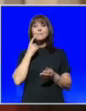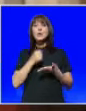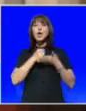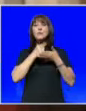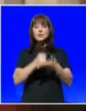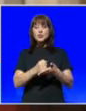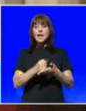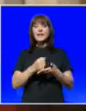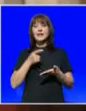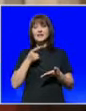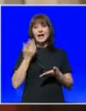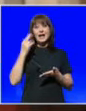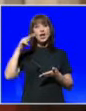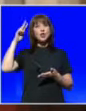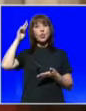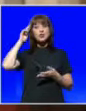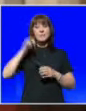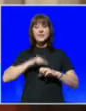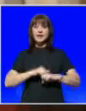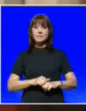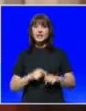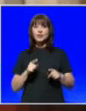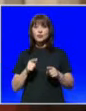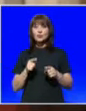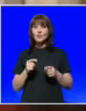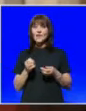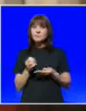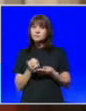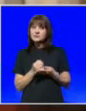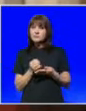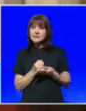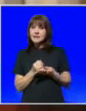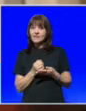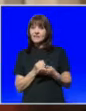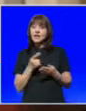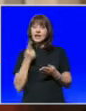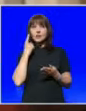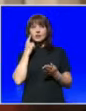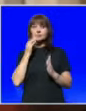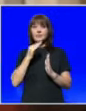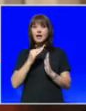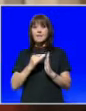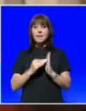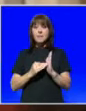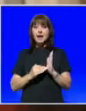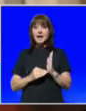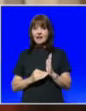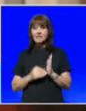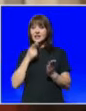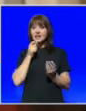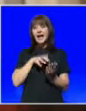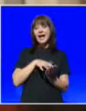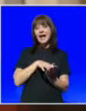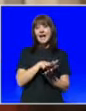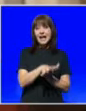свиване на разходи, разбира се, свиване на дефицита, представлява значително намален така фискален стимул върху икономиката, който има